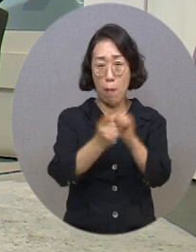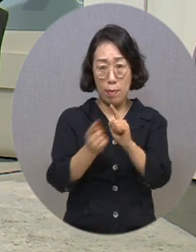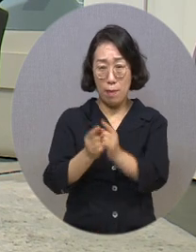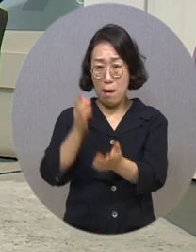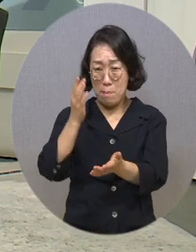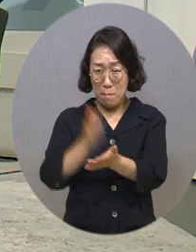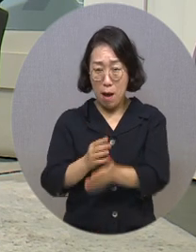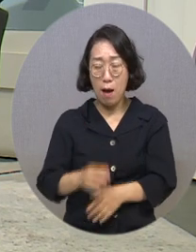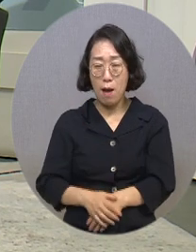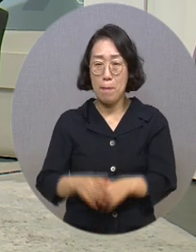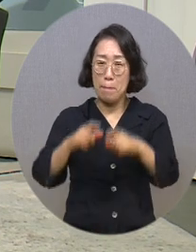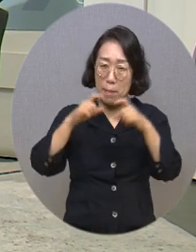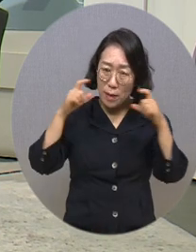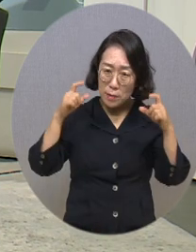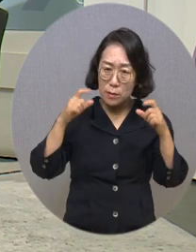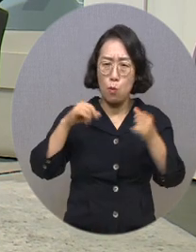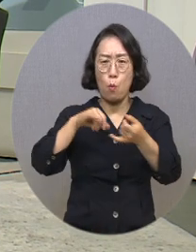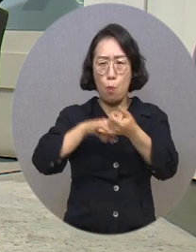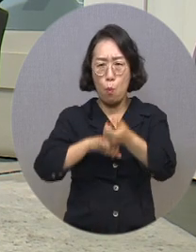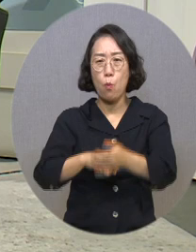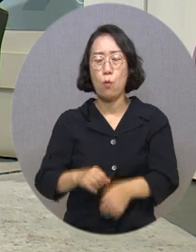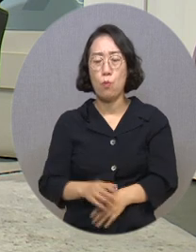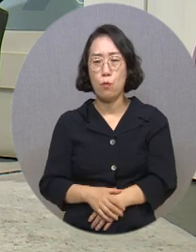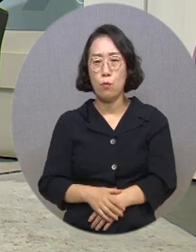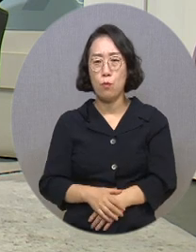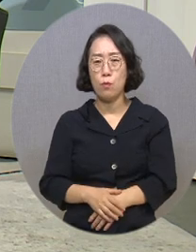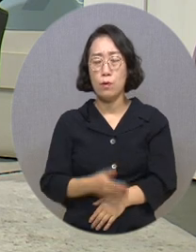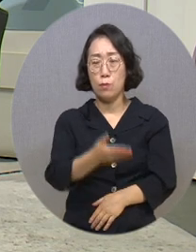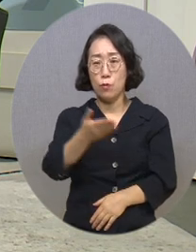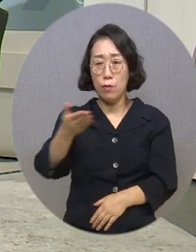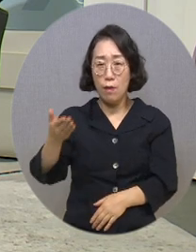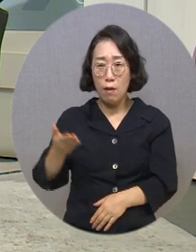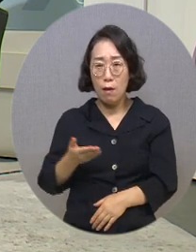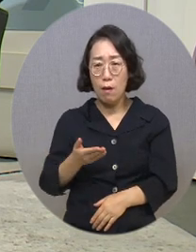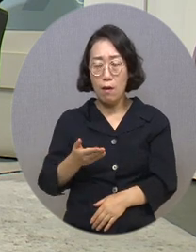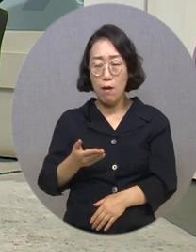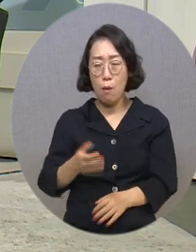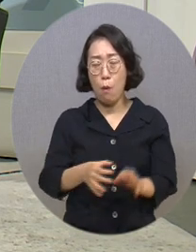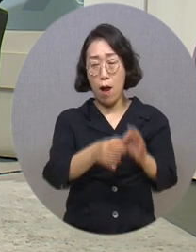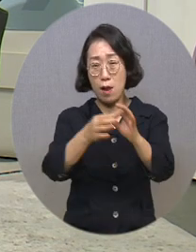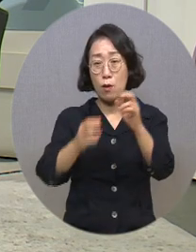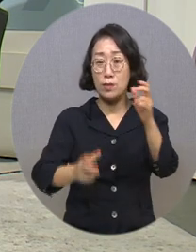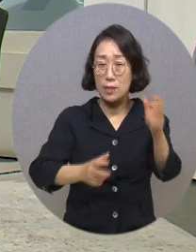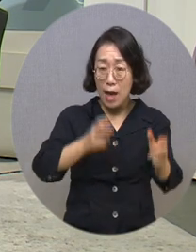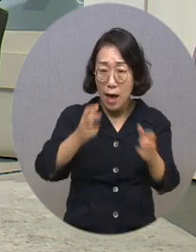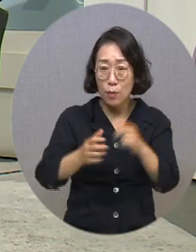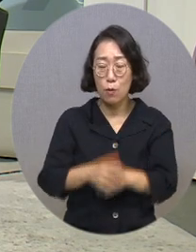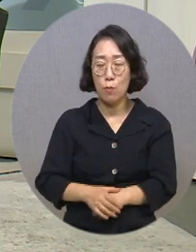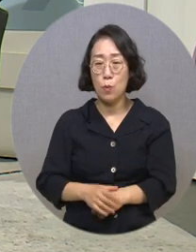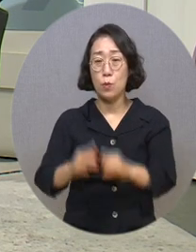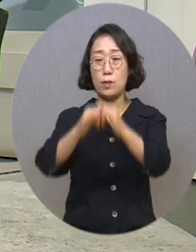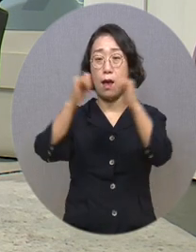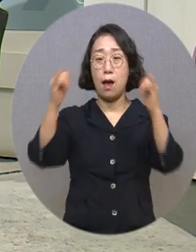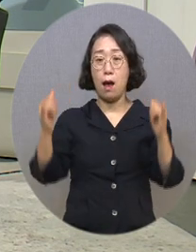두기 마스크 해. 뭐 등등 아무튼 연관 산업은 말할 것도 없고 사회가 완전히